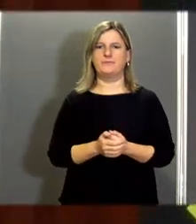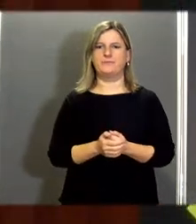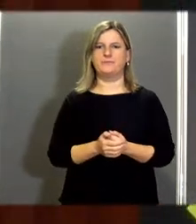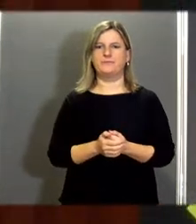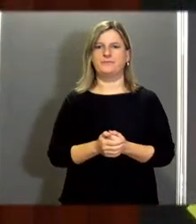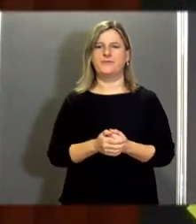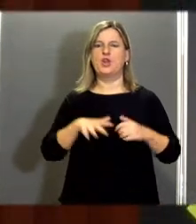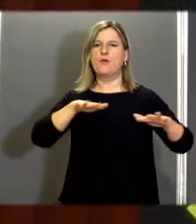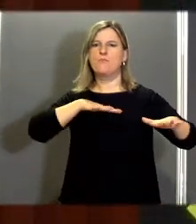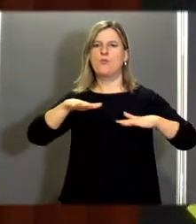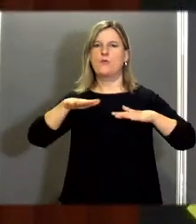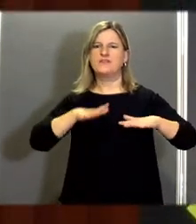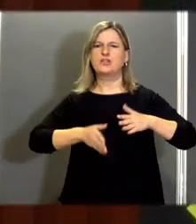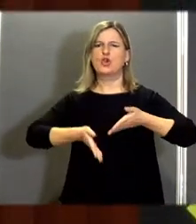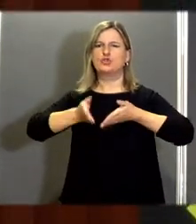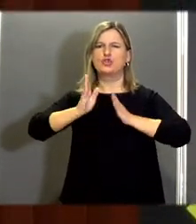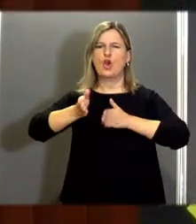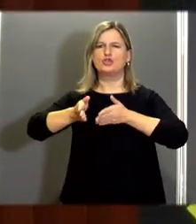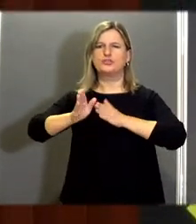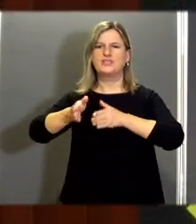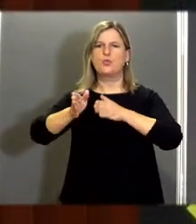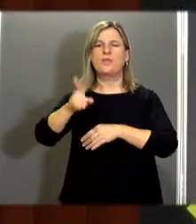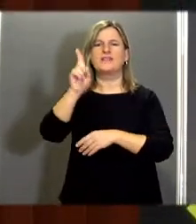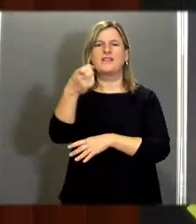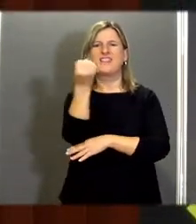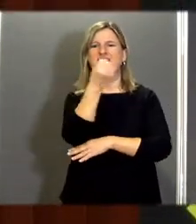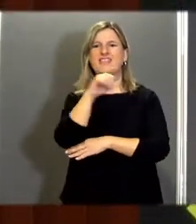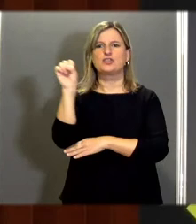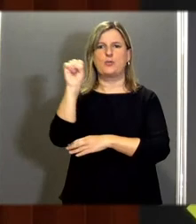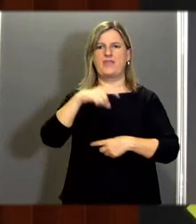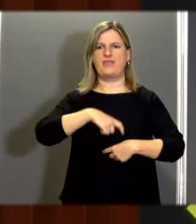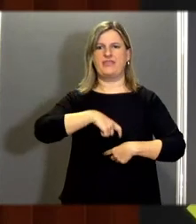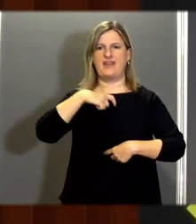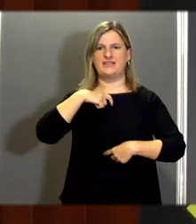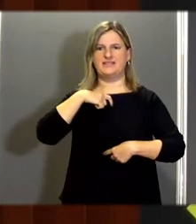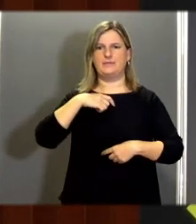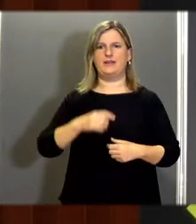Mobilització sostinguda i desobediència civil.